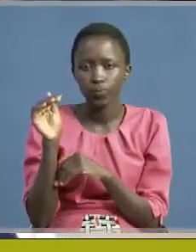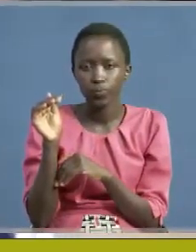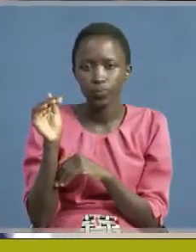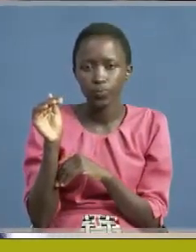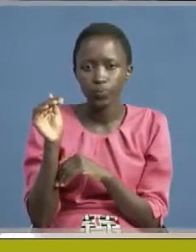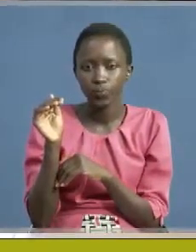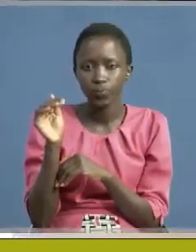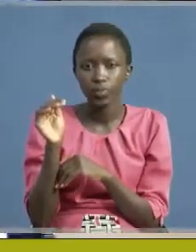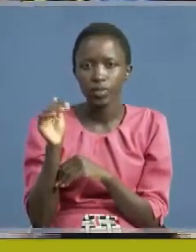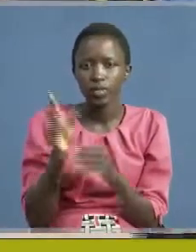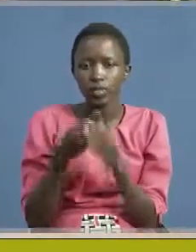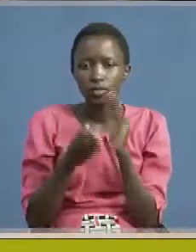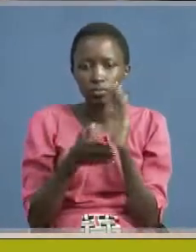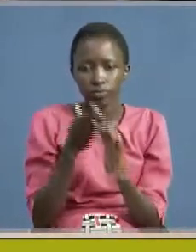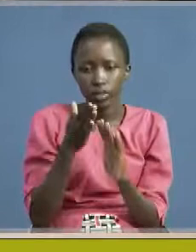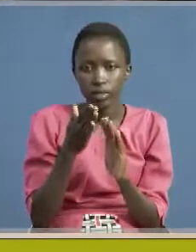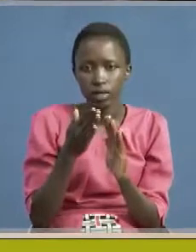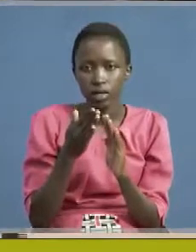speed limit